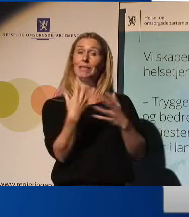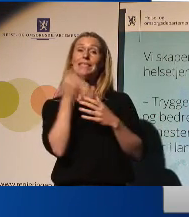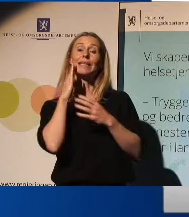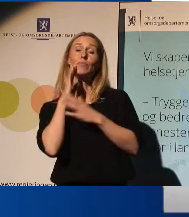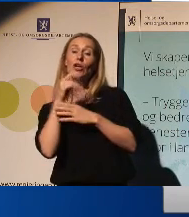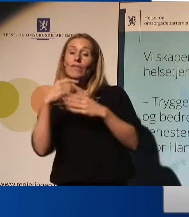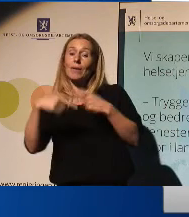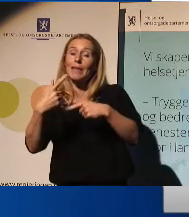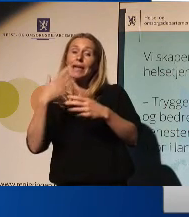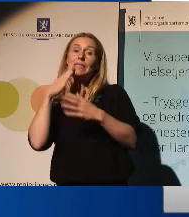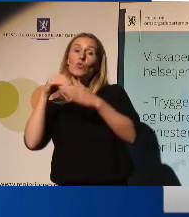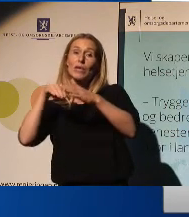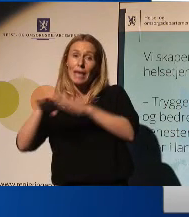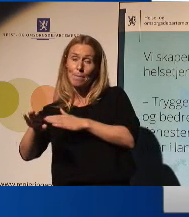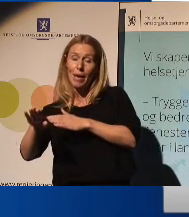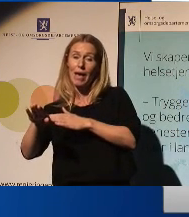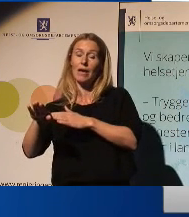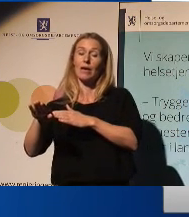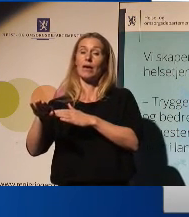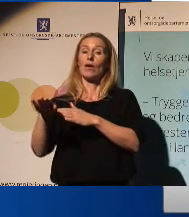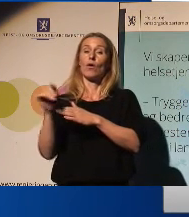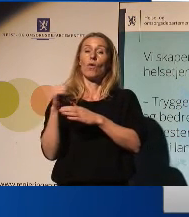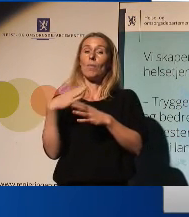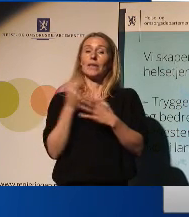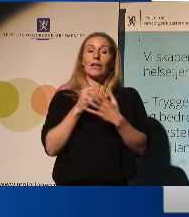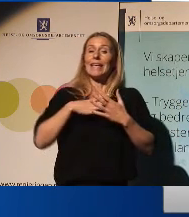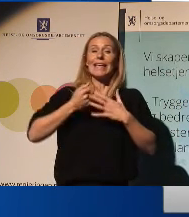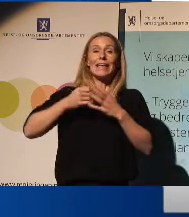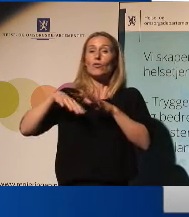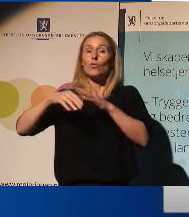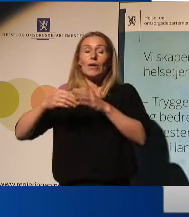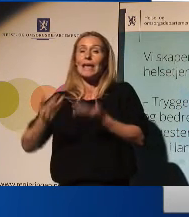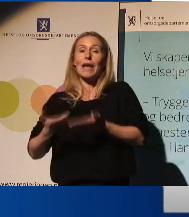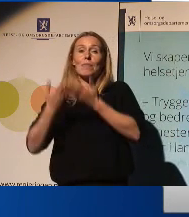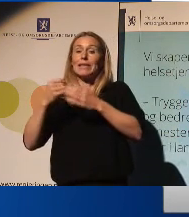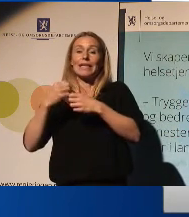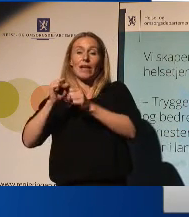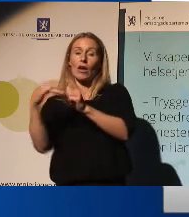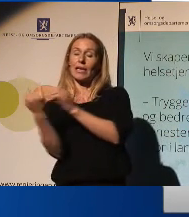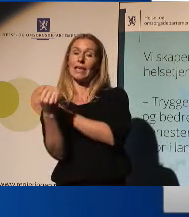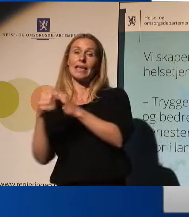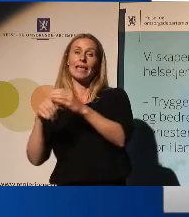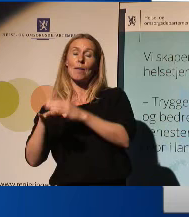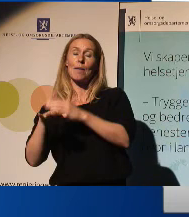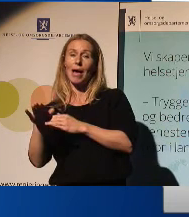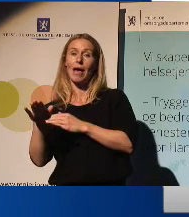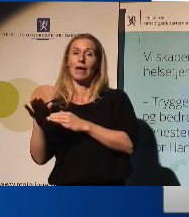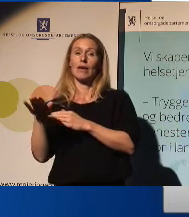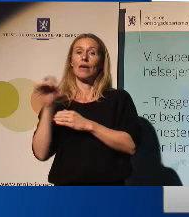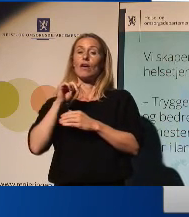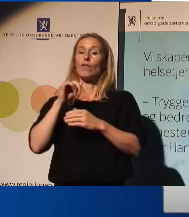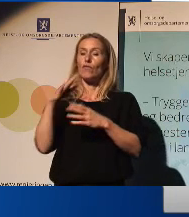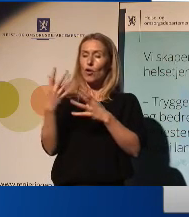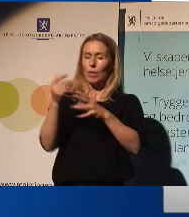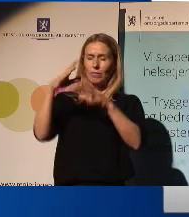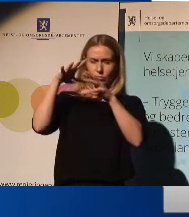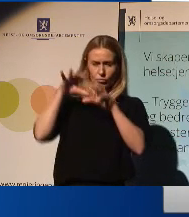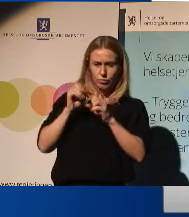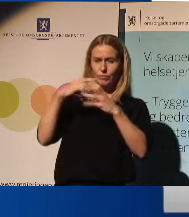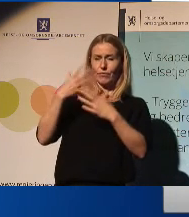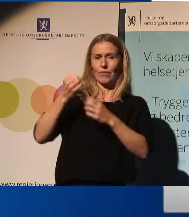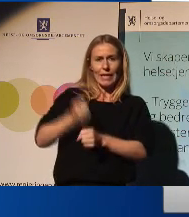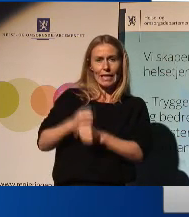hele kluet at en ikke setter inn noen hjelpetiltak i hjemmet før en har skikkelig forstått og